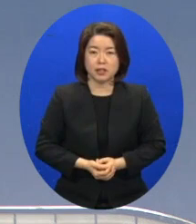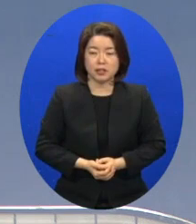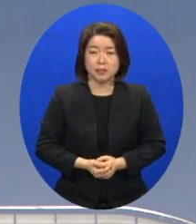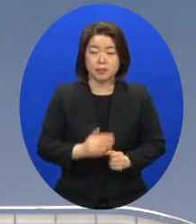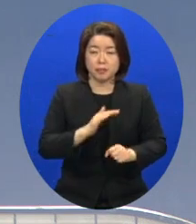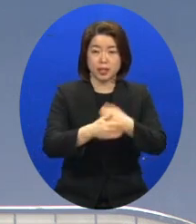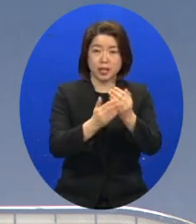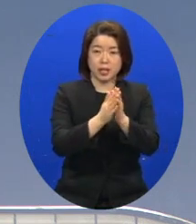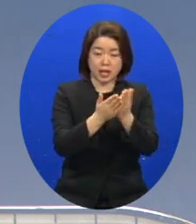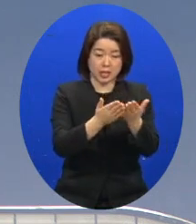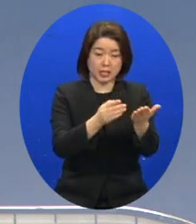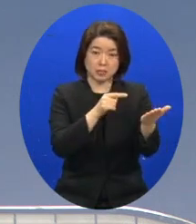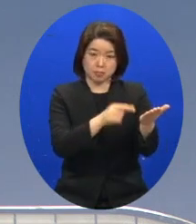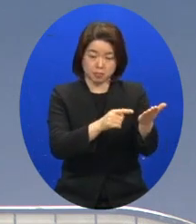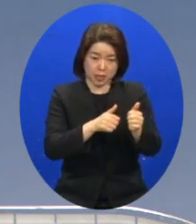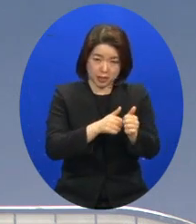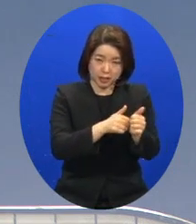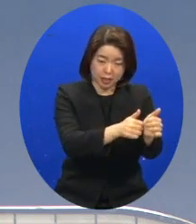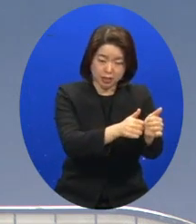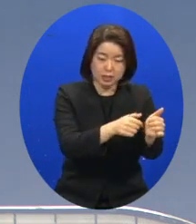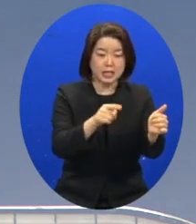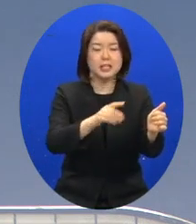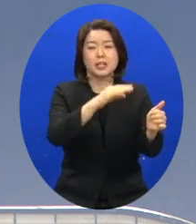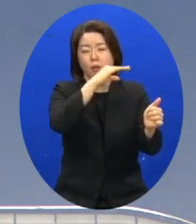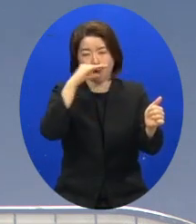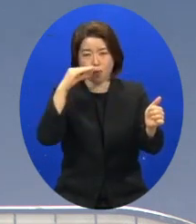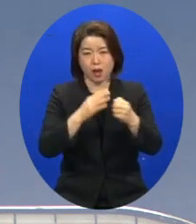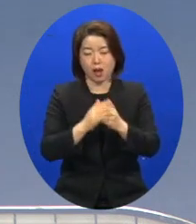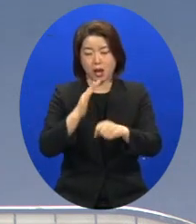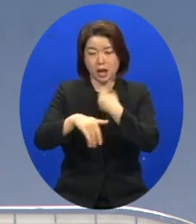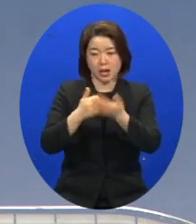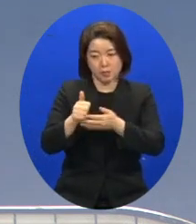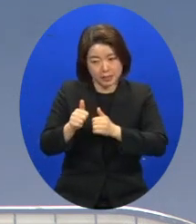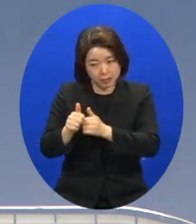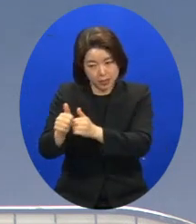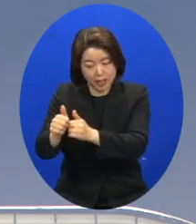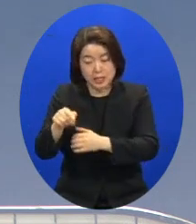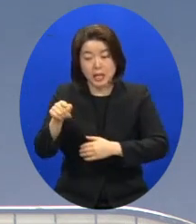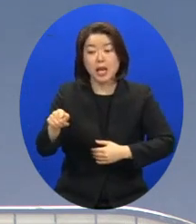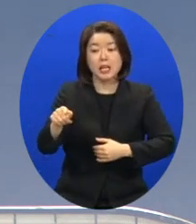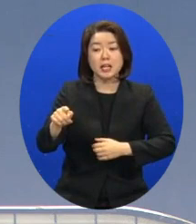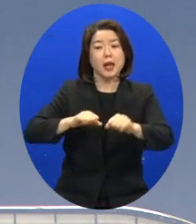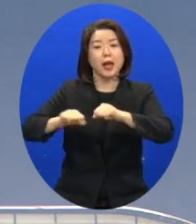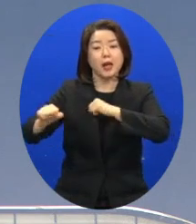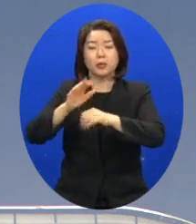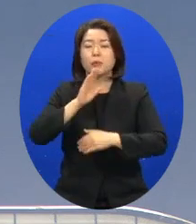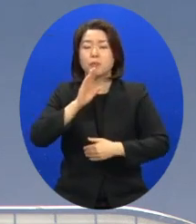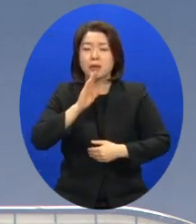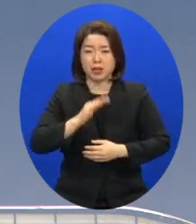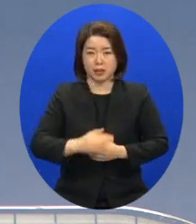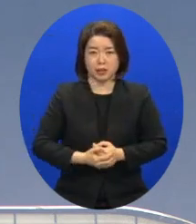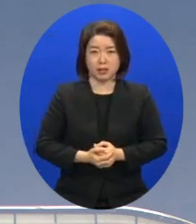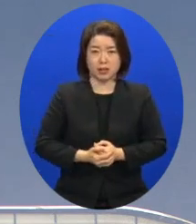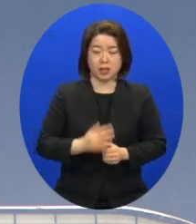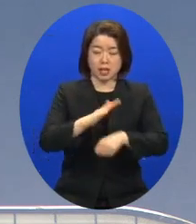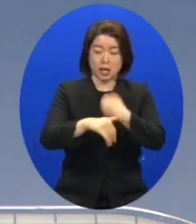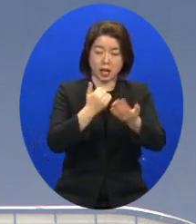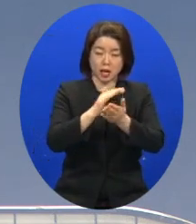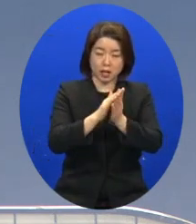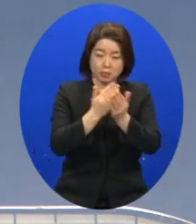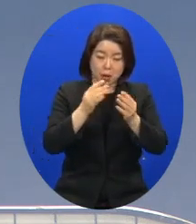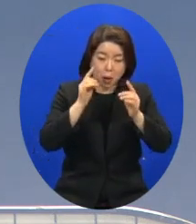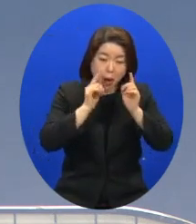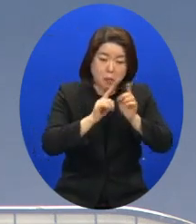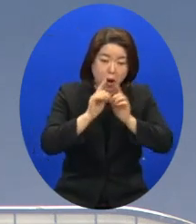하나님의 말씀에 근거해서 이것이 옳은 것 같다 하나님의 말씀에 근거해 보니까 이렇게 해야 되는 것 같다 하나님의 말씀이